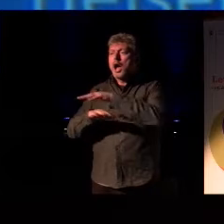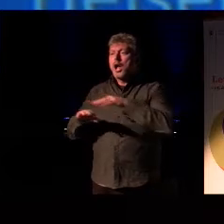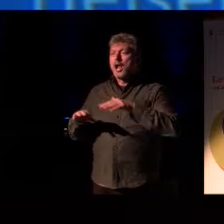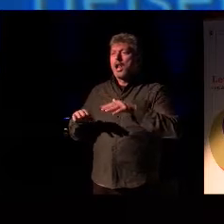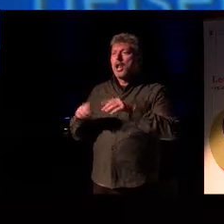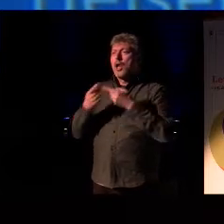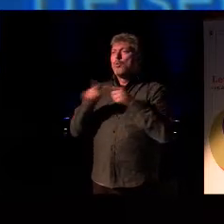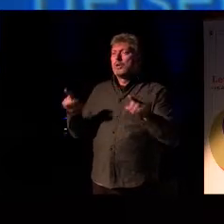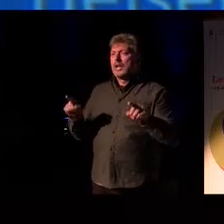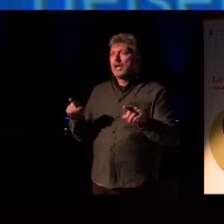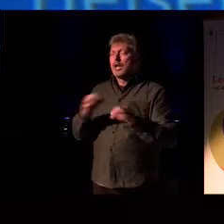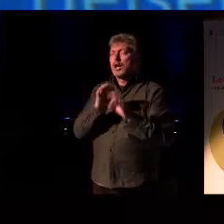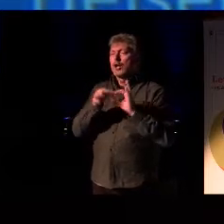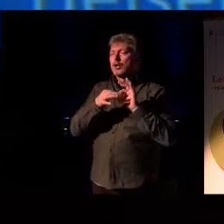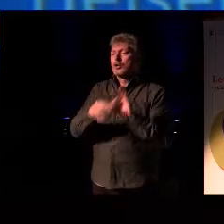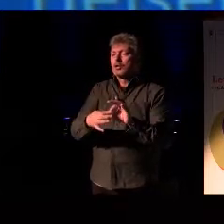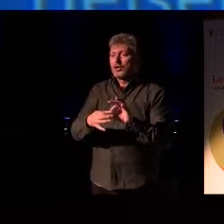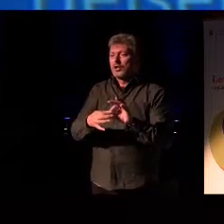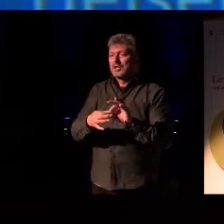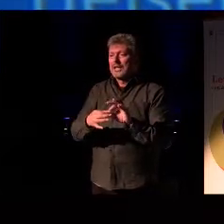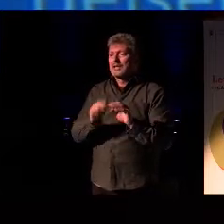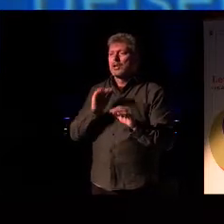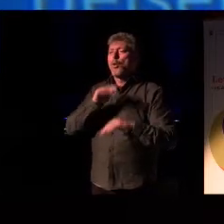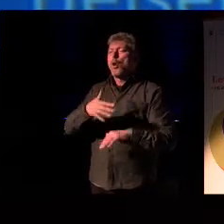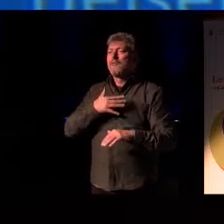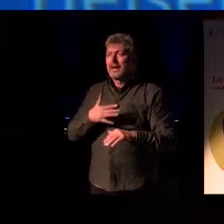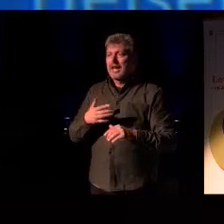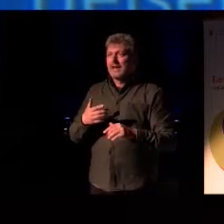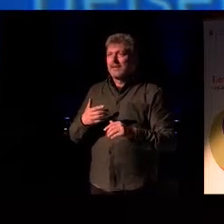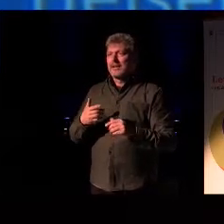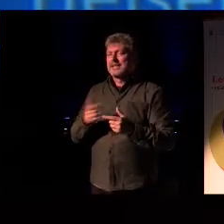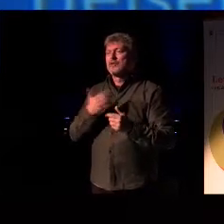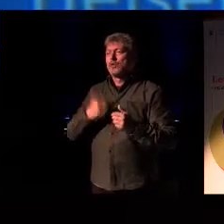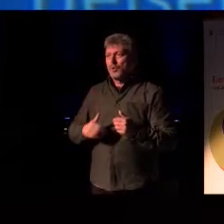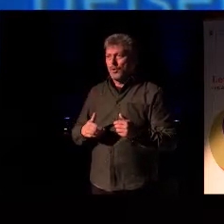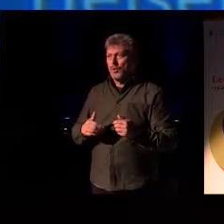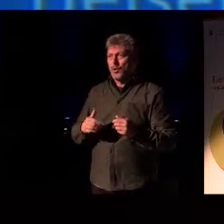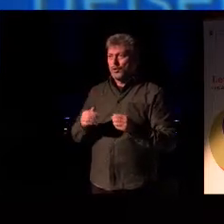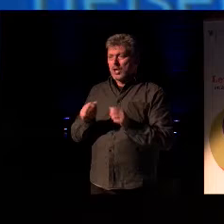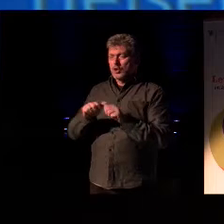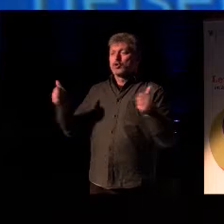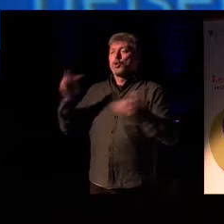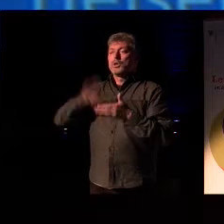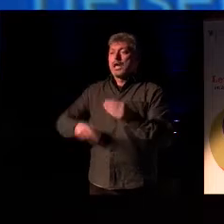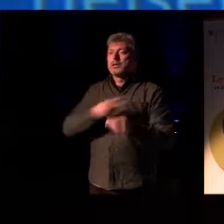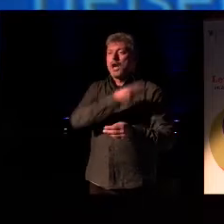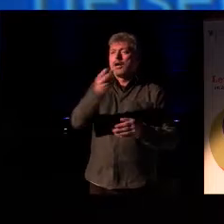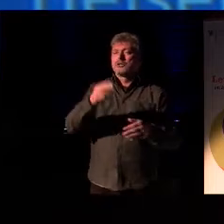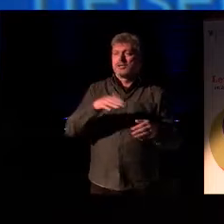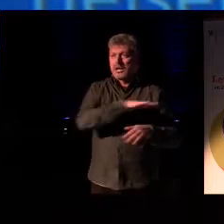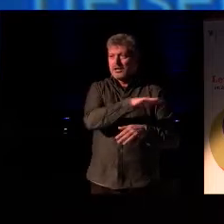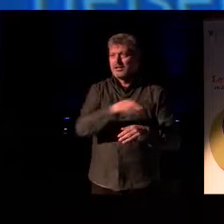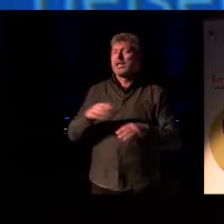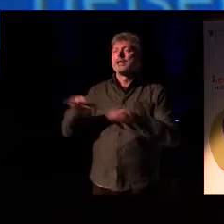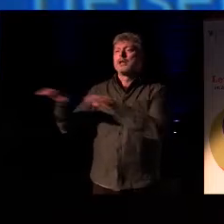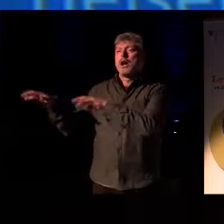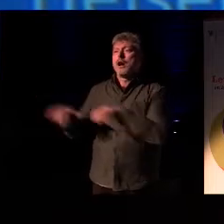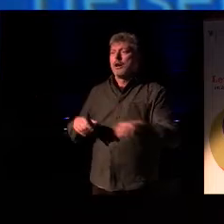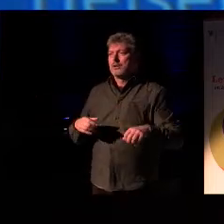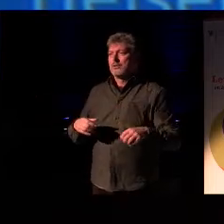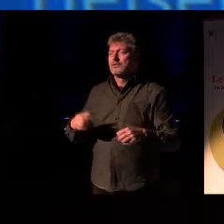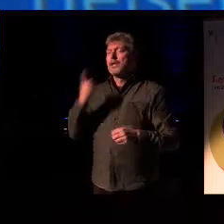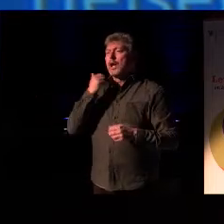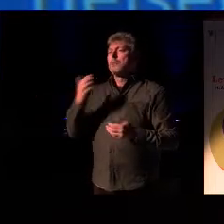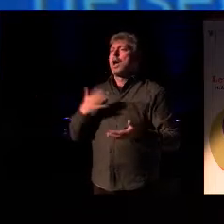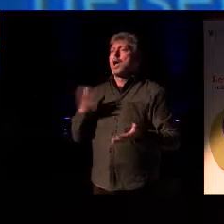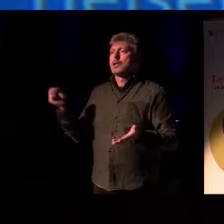knyttet til overlevelse og død større enn i mange andre land. Det er en arv som de gamle har med seg helt fra